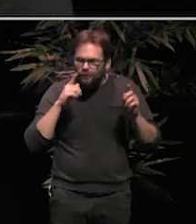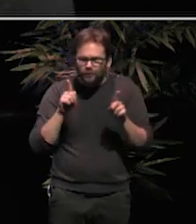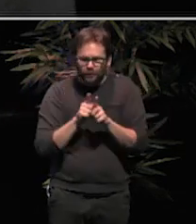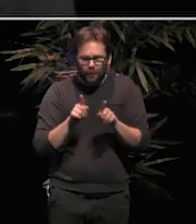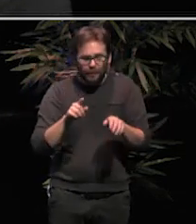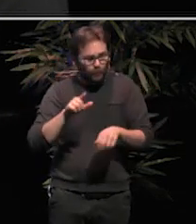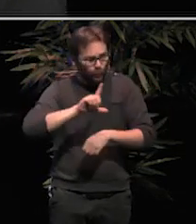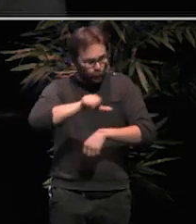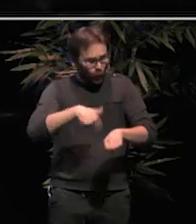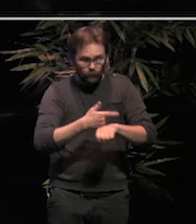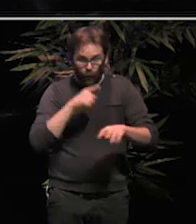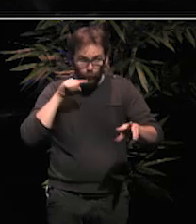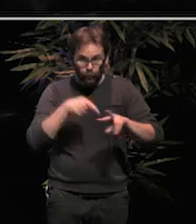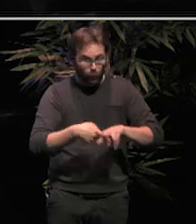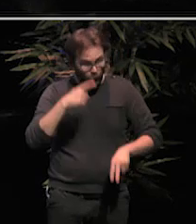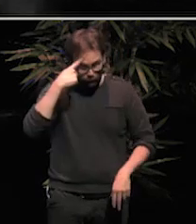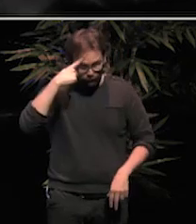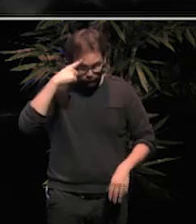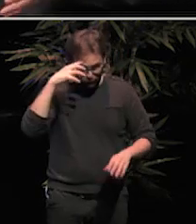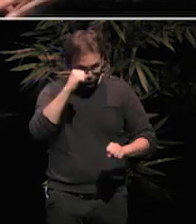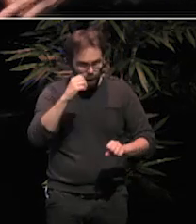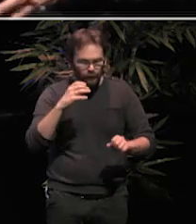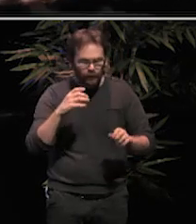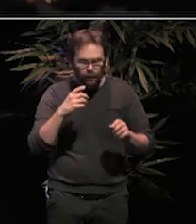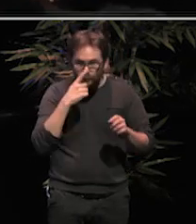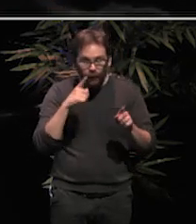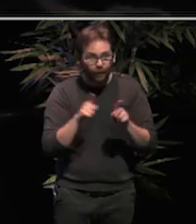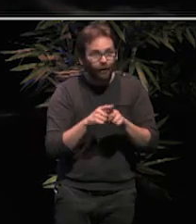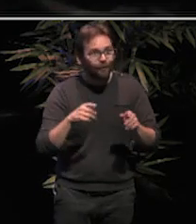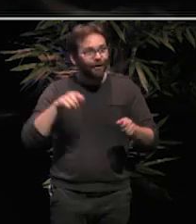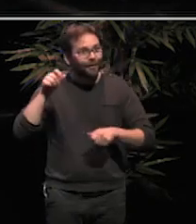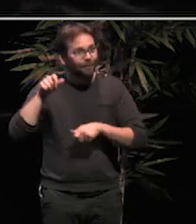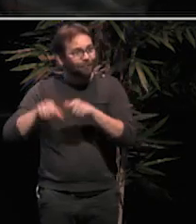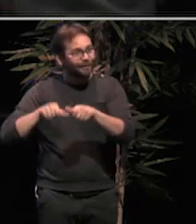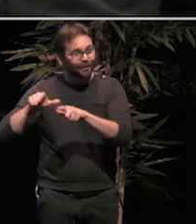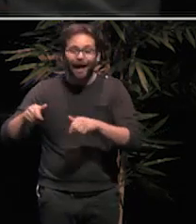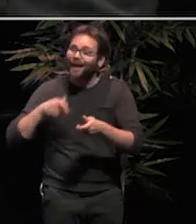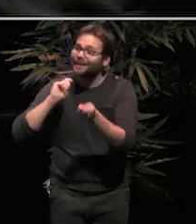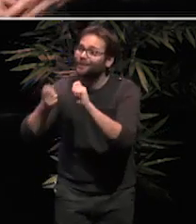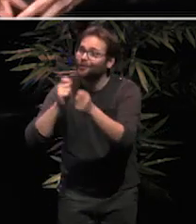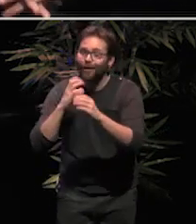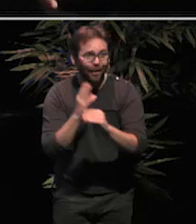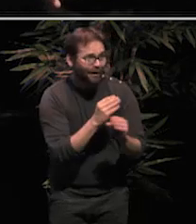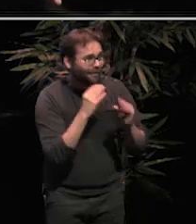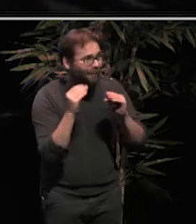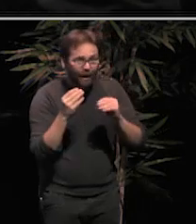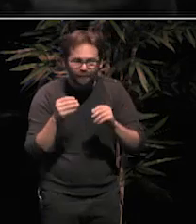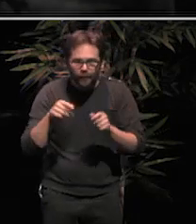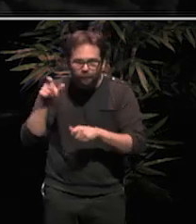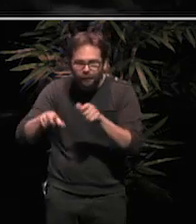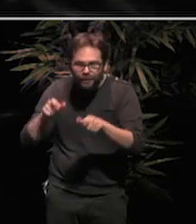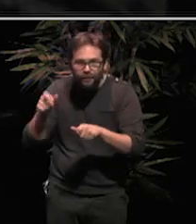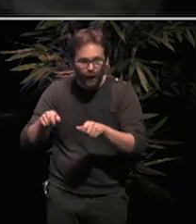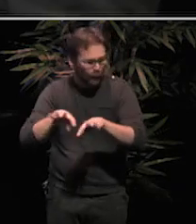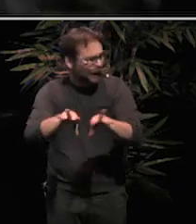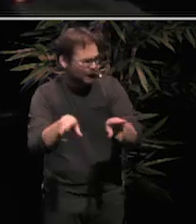pendant 2 heures où j'ai eu l'impression de vivre avec du monde à bord. Donc, ça a été 2 heures de discussion avec mon équipe.